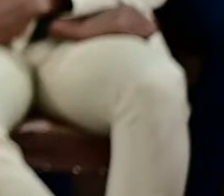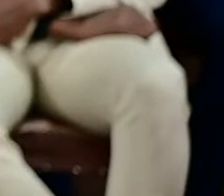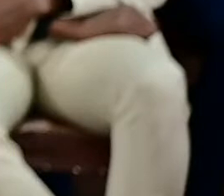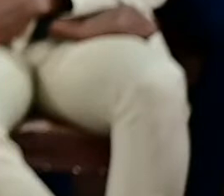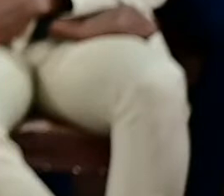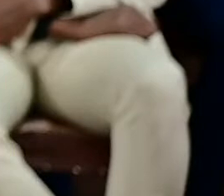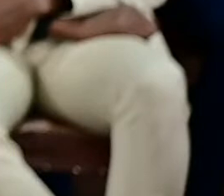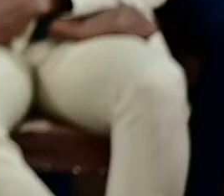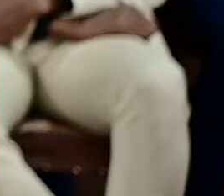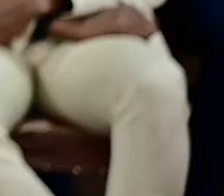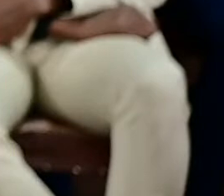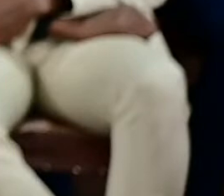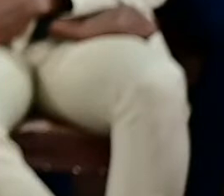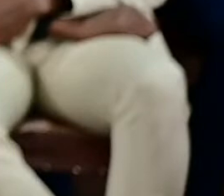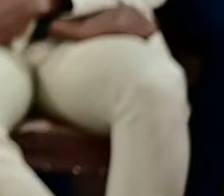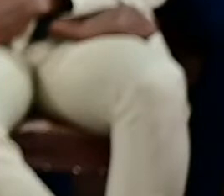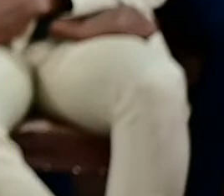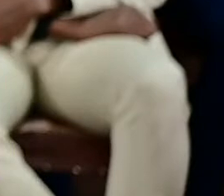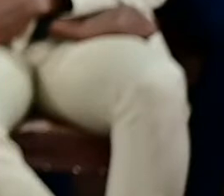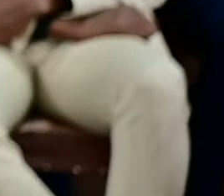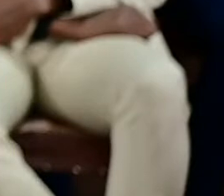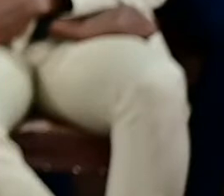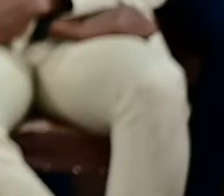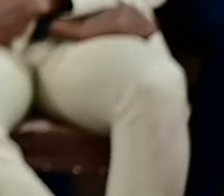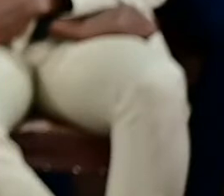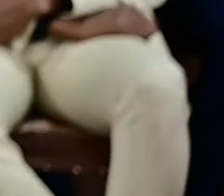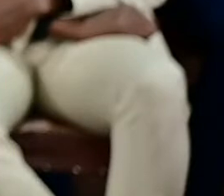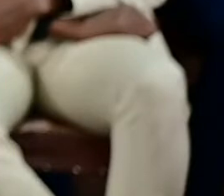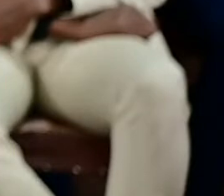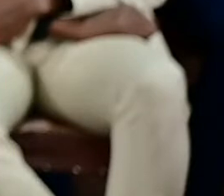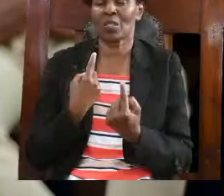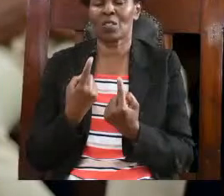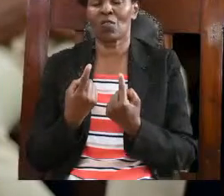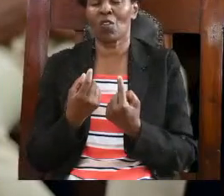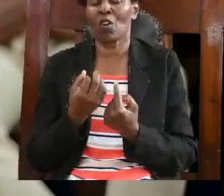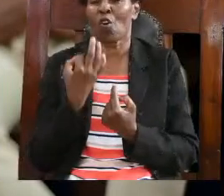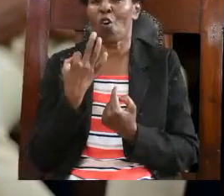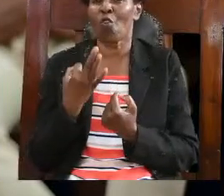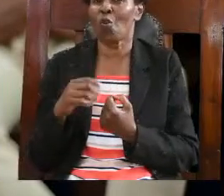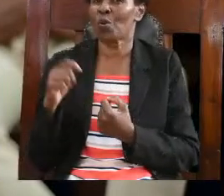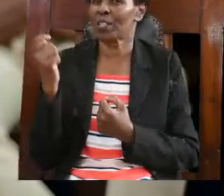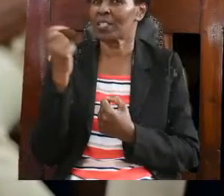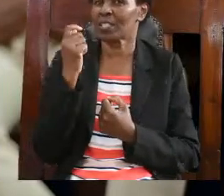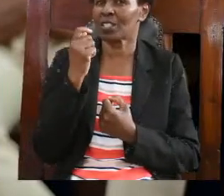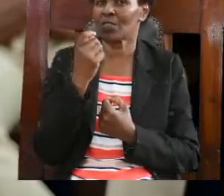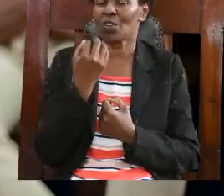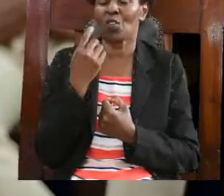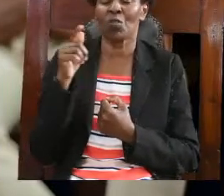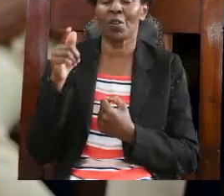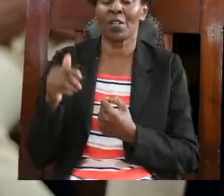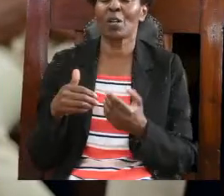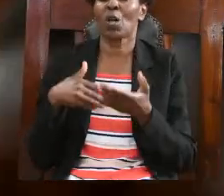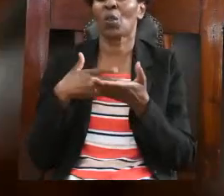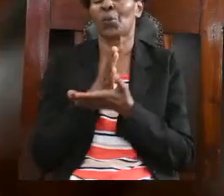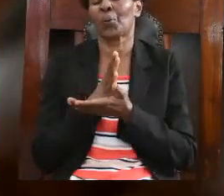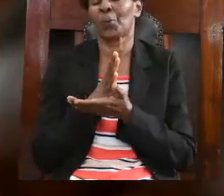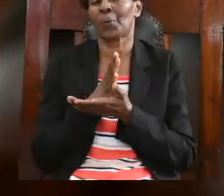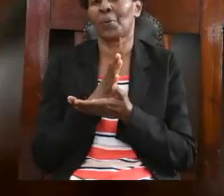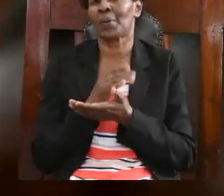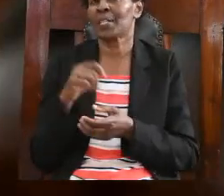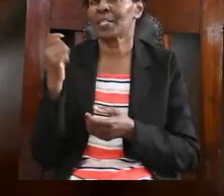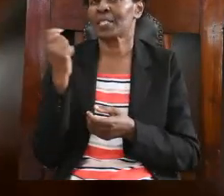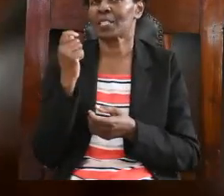Timotheo, kwa tunaweza eleza Timotheo ni mtu wa aina gani kupitia na ushuhuda